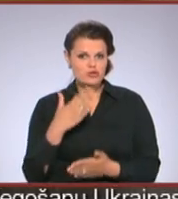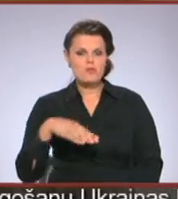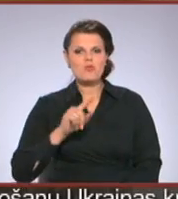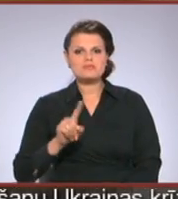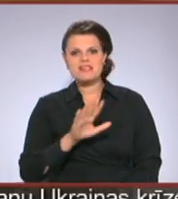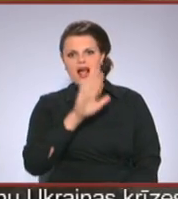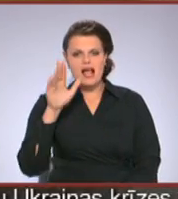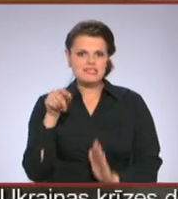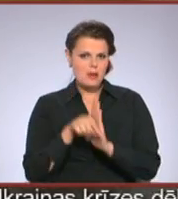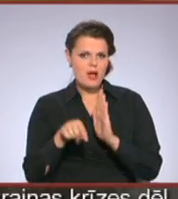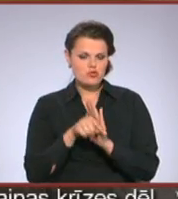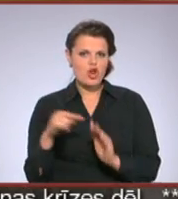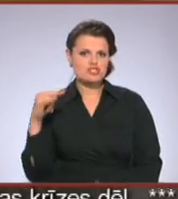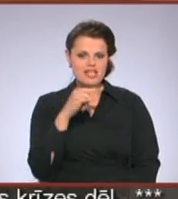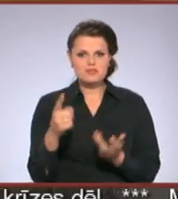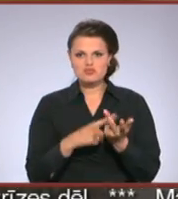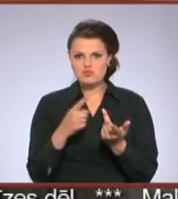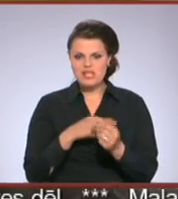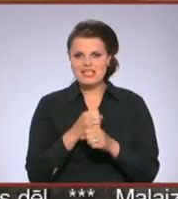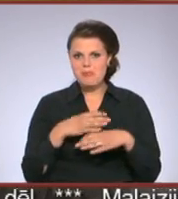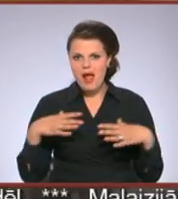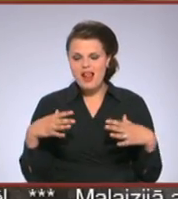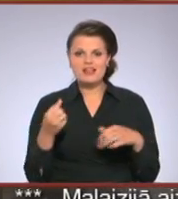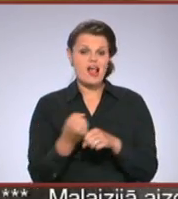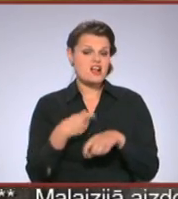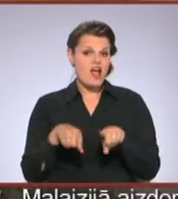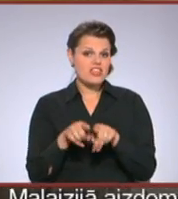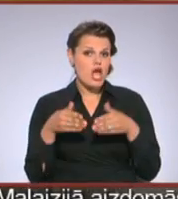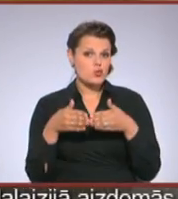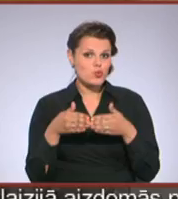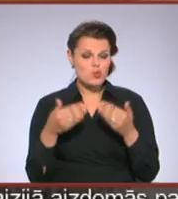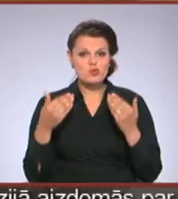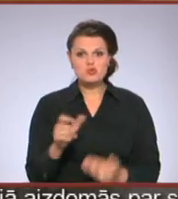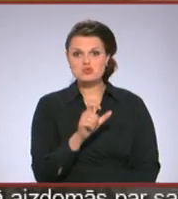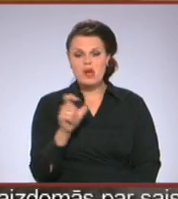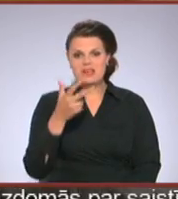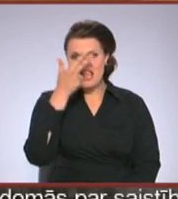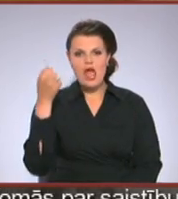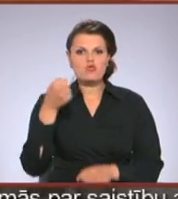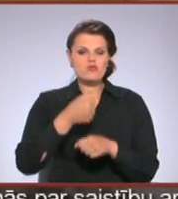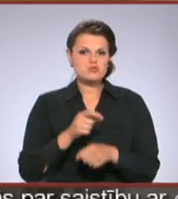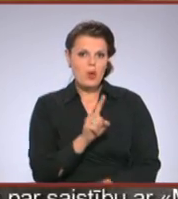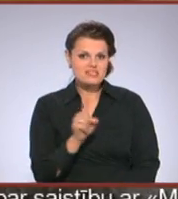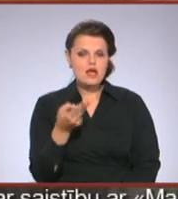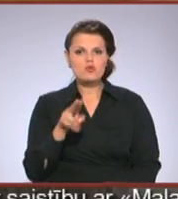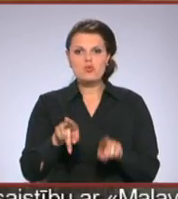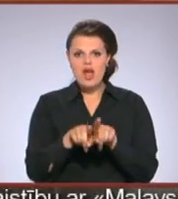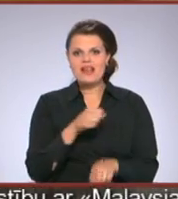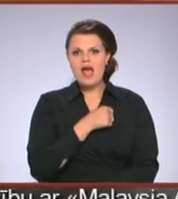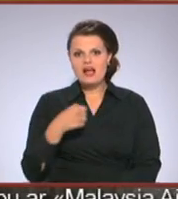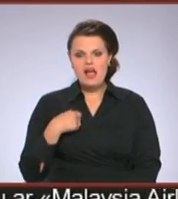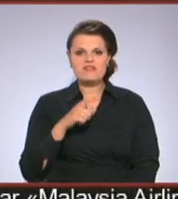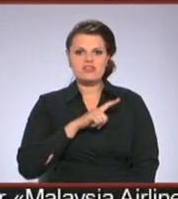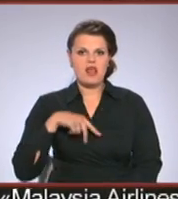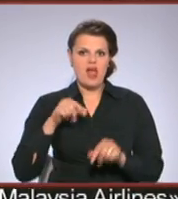gaisa patrulēšanas, lidmašīnas skaits ir palielinājies, gan arī kuģi šobrīd jau ir Lietuvas ostā, gan arī karavīri ir uz